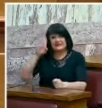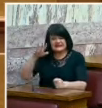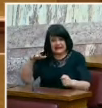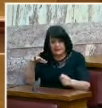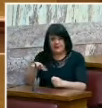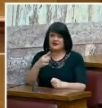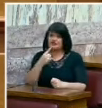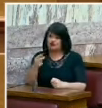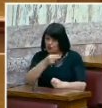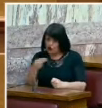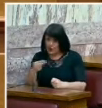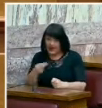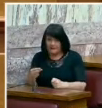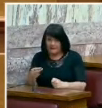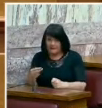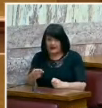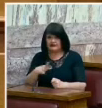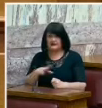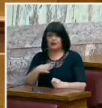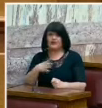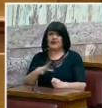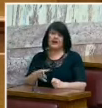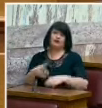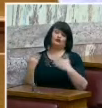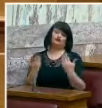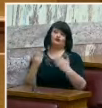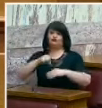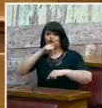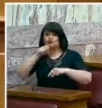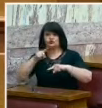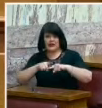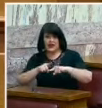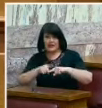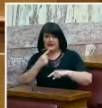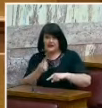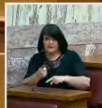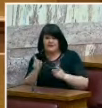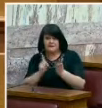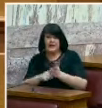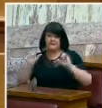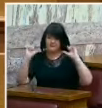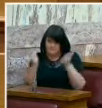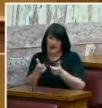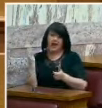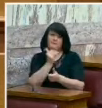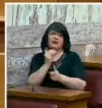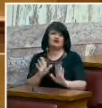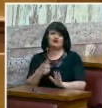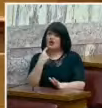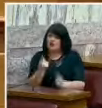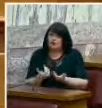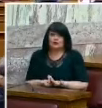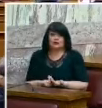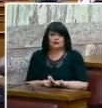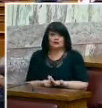επίθεσης πατριδοκάπηλων πρέπει να συλληφθούν αμέσως. Αυτό είπαμε, κύριε Τσίπρα. Αυτό είπαμε. Λοιπόν, είδε, σας ενημερώνουν σωστά